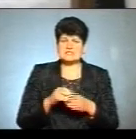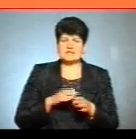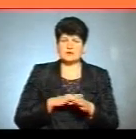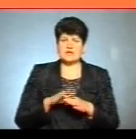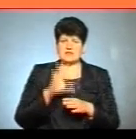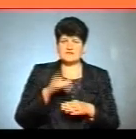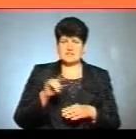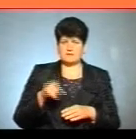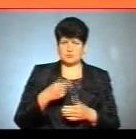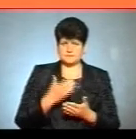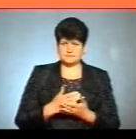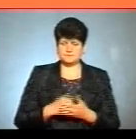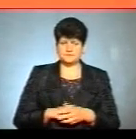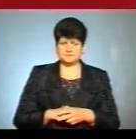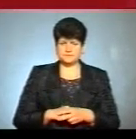які існують.